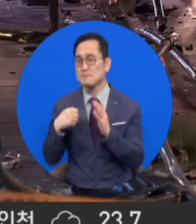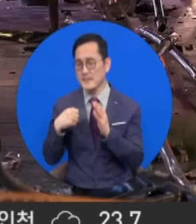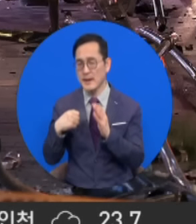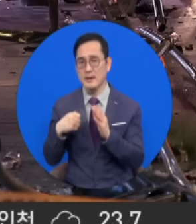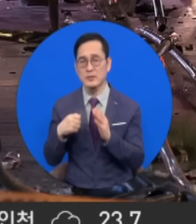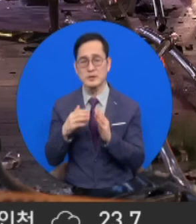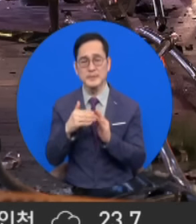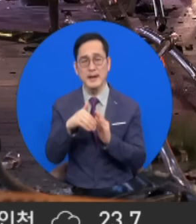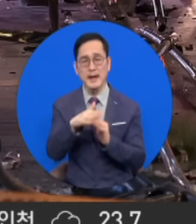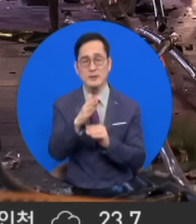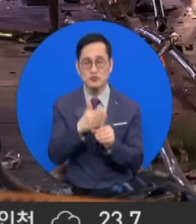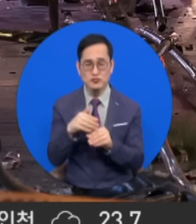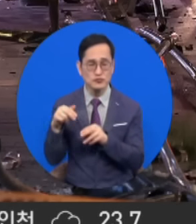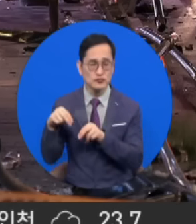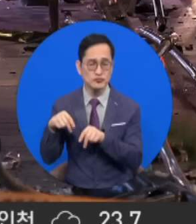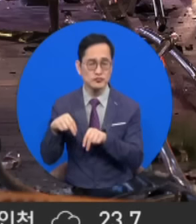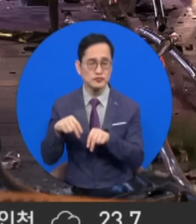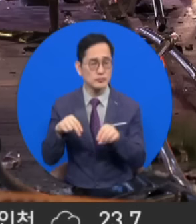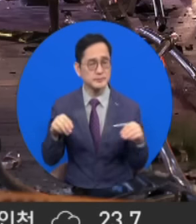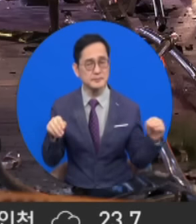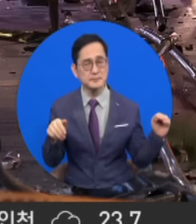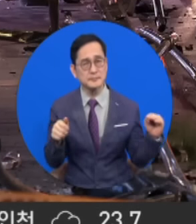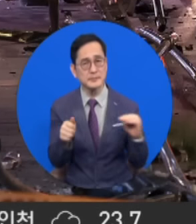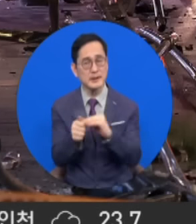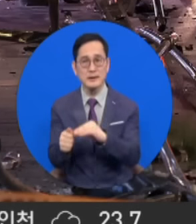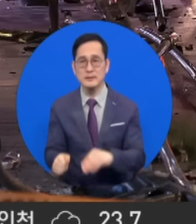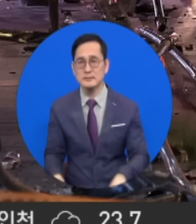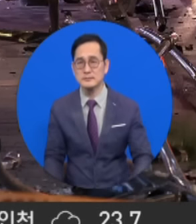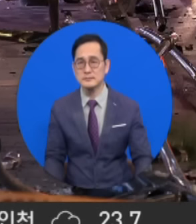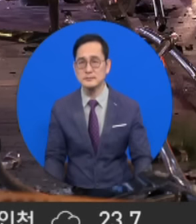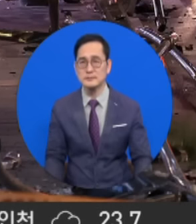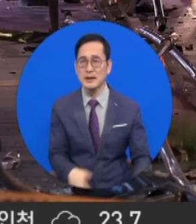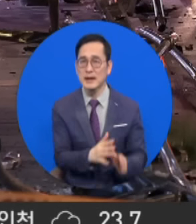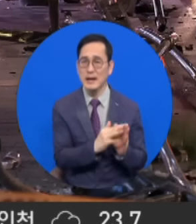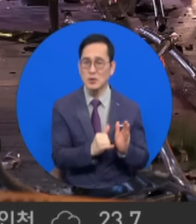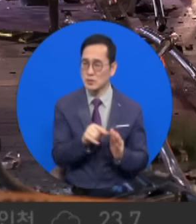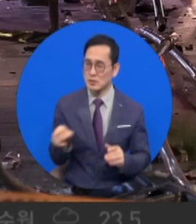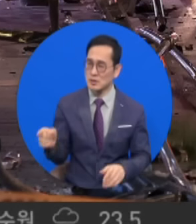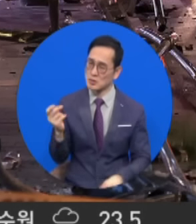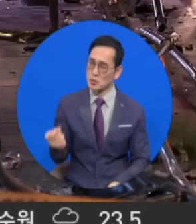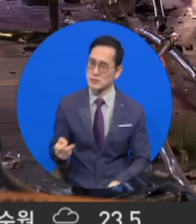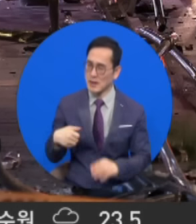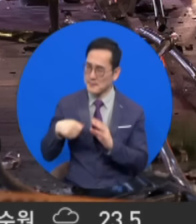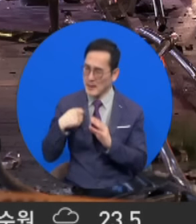다수였습니다. 유족은요, 밥 먹고 일하는 것밖에 모르던 동생이었다.